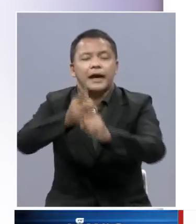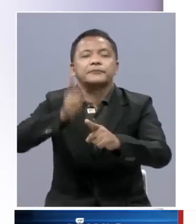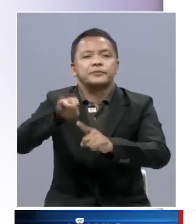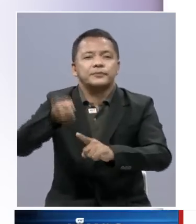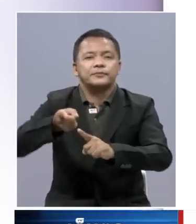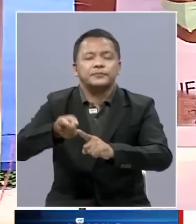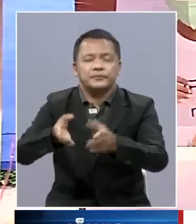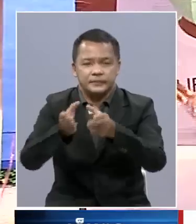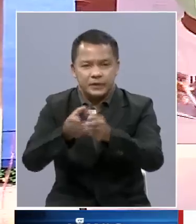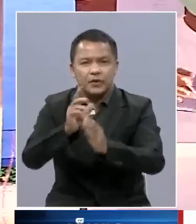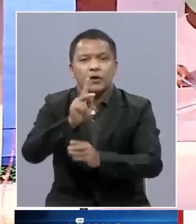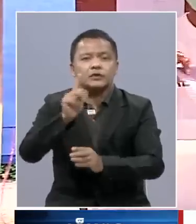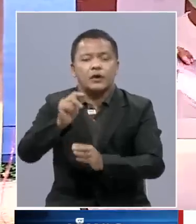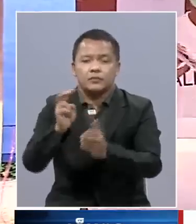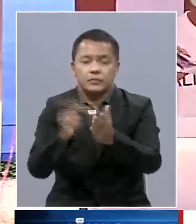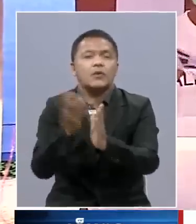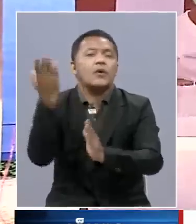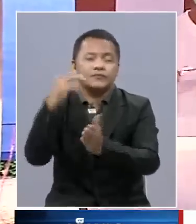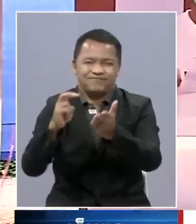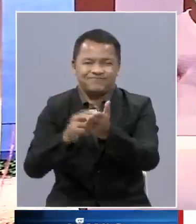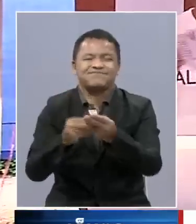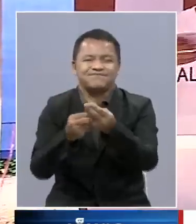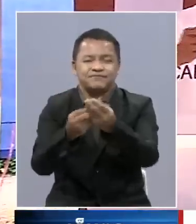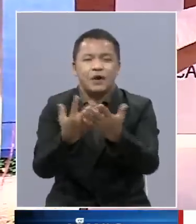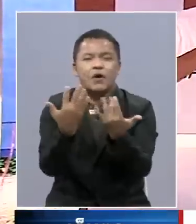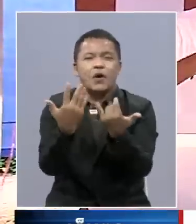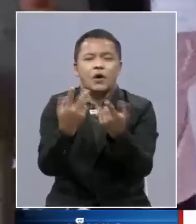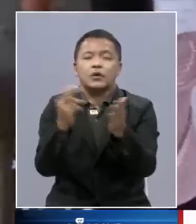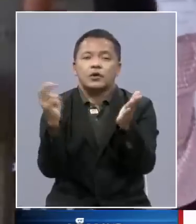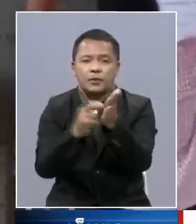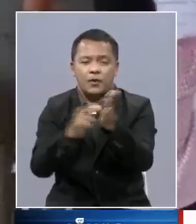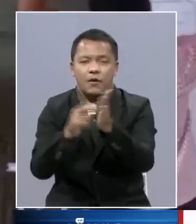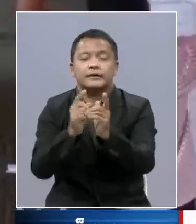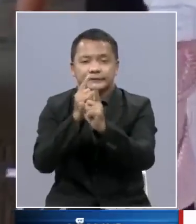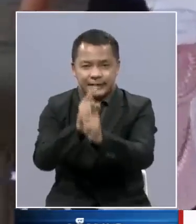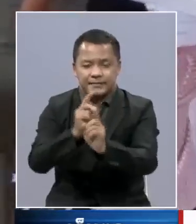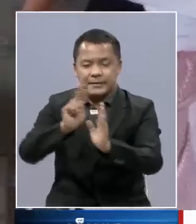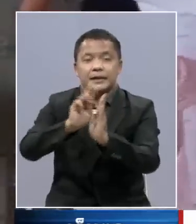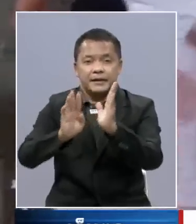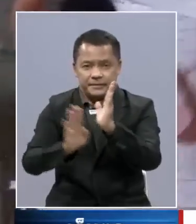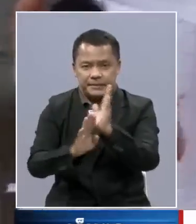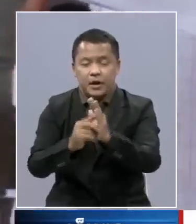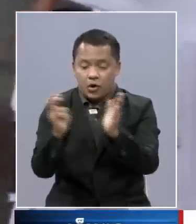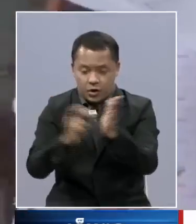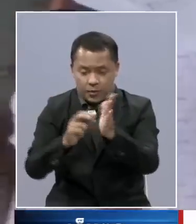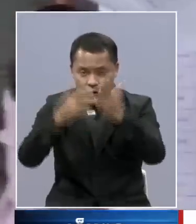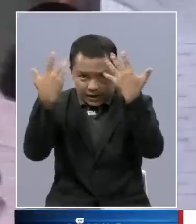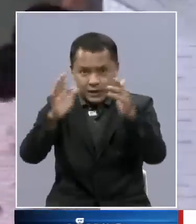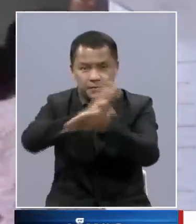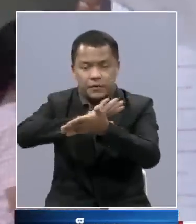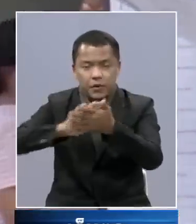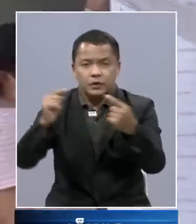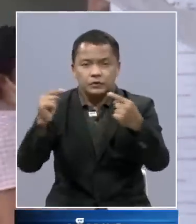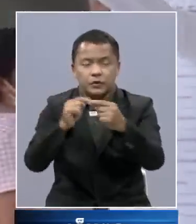วณกันแล้วก็ที่กกต.รายงานมาก่อนหน้านี้นะ ใช่ครับก็รอในเรื่องของการรับรองผลอย่างเป็นทางการนะครับทีนี้พอรับรองผลเสร็จปุ๊บมัน